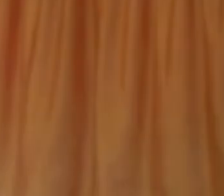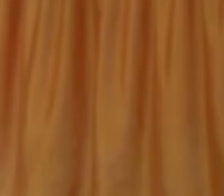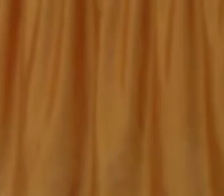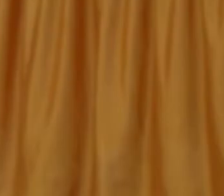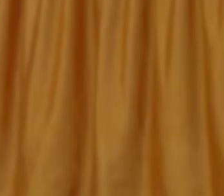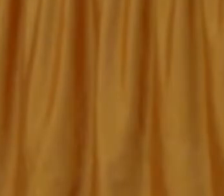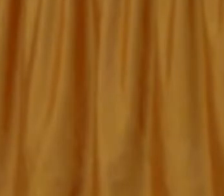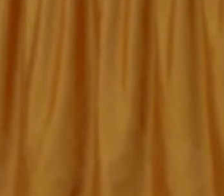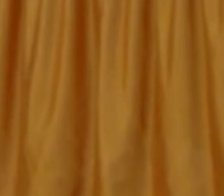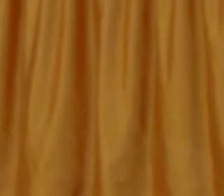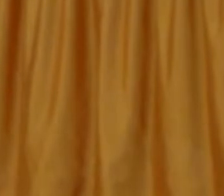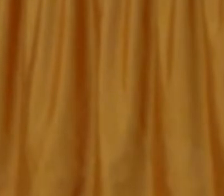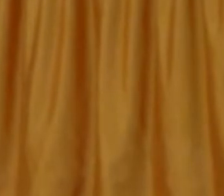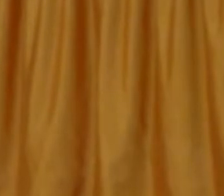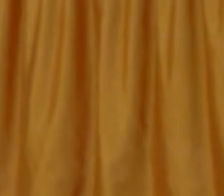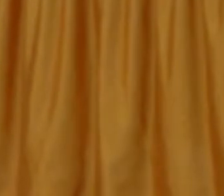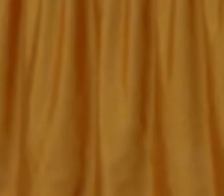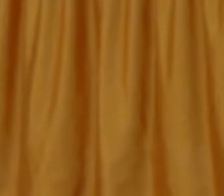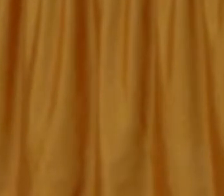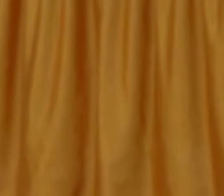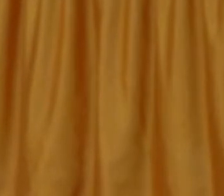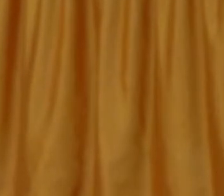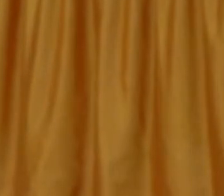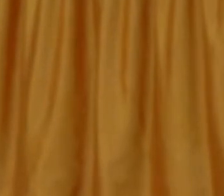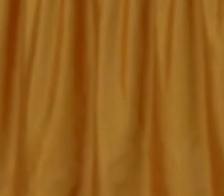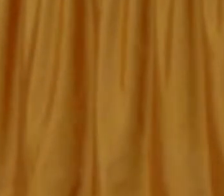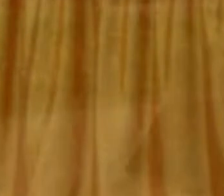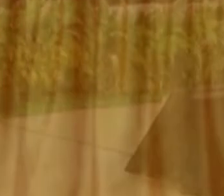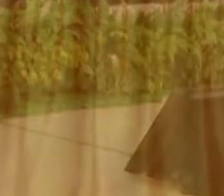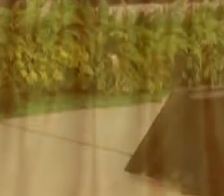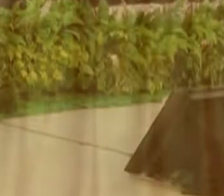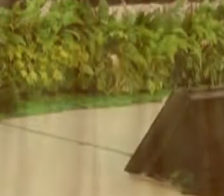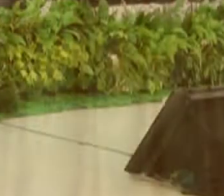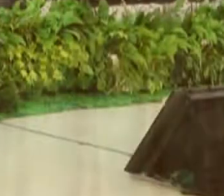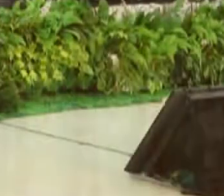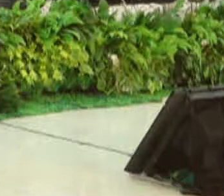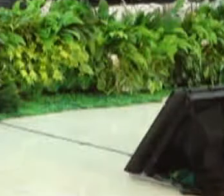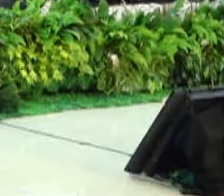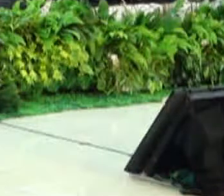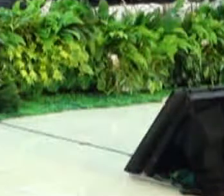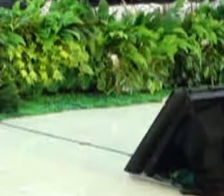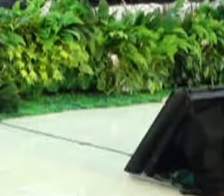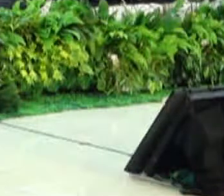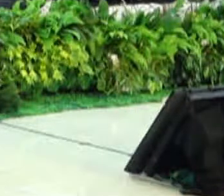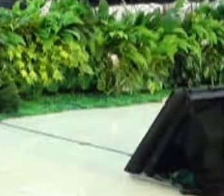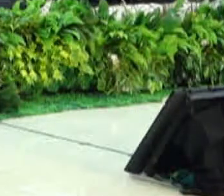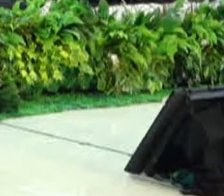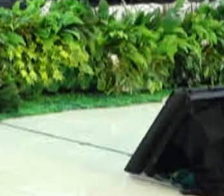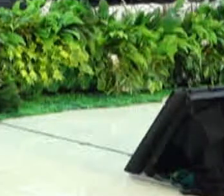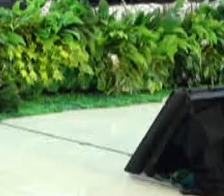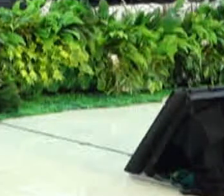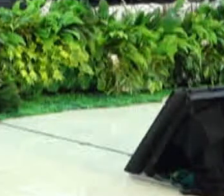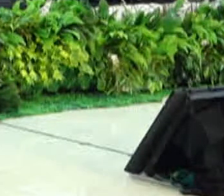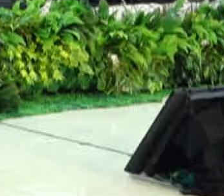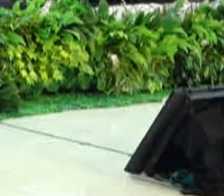Allah, ya Rahman, ya Karim, jadikanlah acara kami ini sebagai acara yang Engkau ridhai,